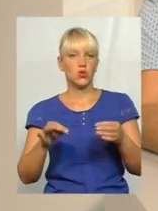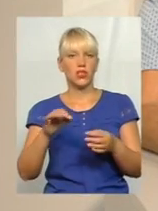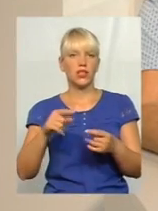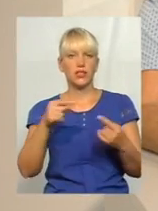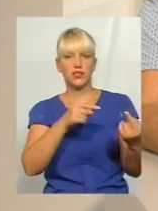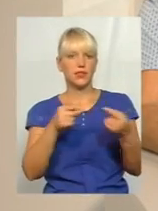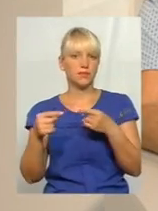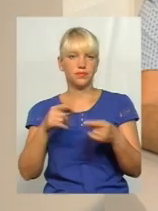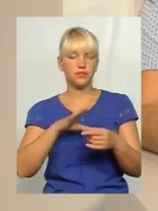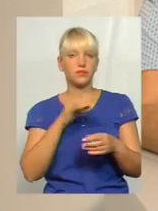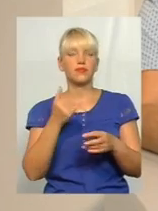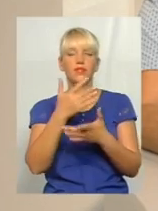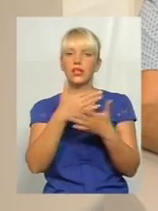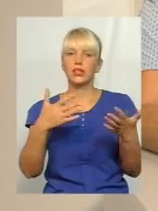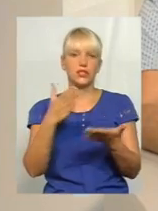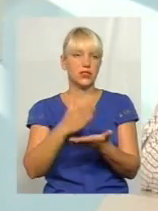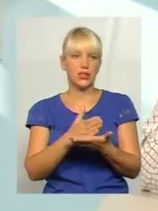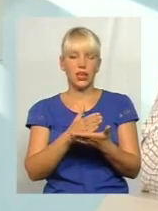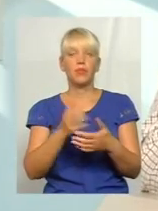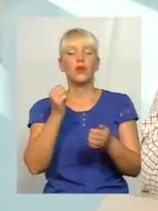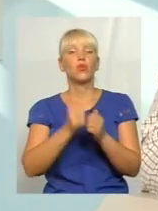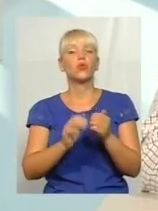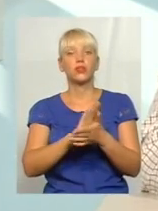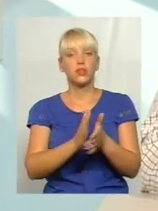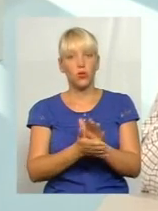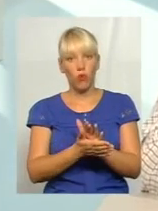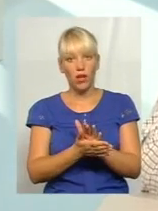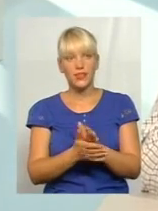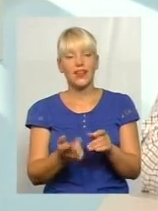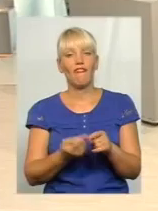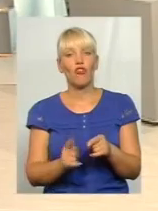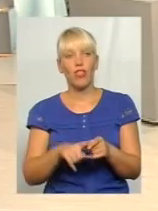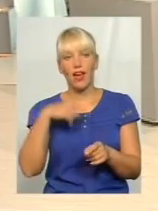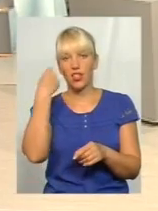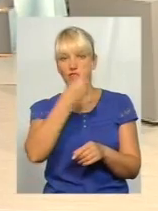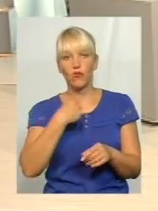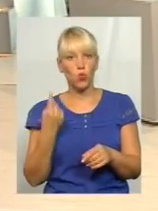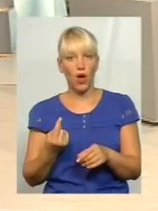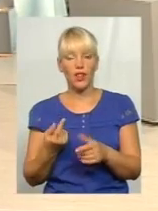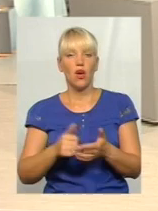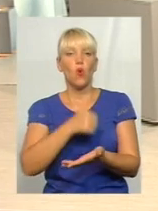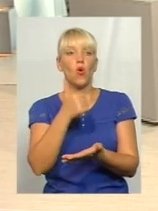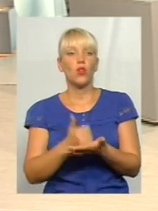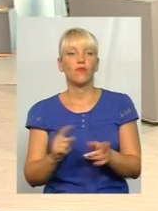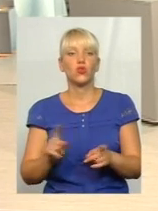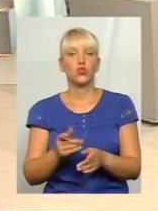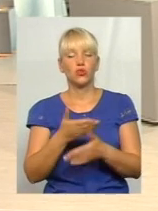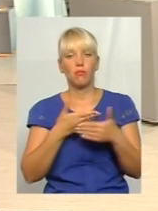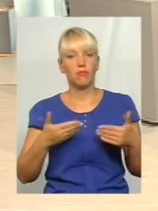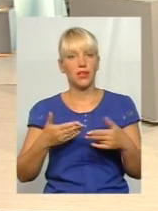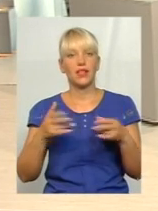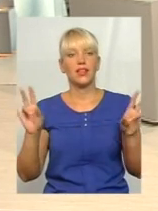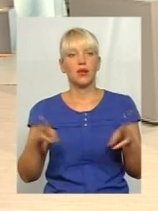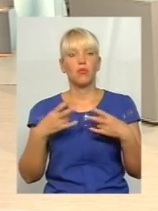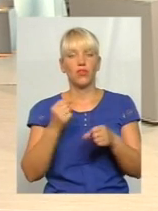скажемо тобто є різні кожна ситуація вона Головне що ми не повинні робити